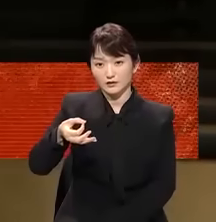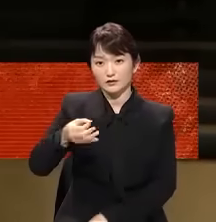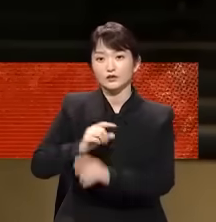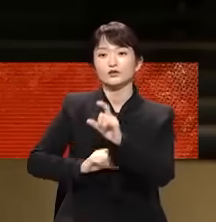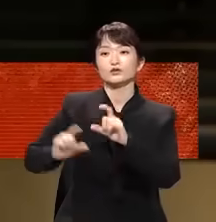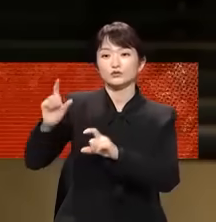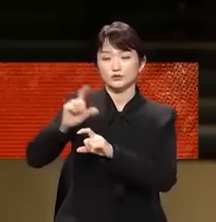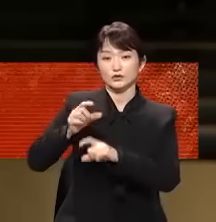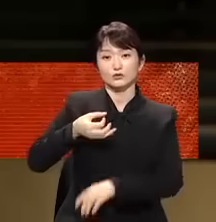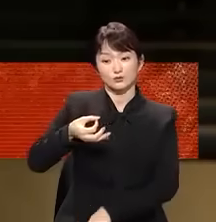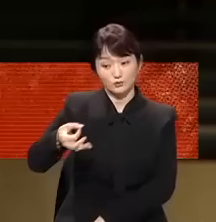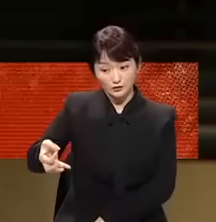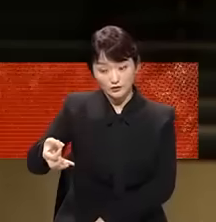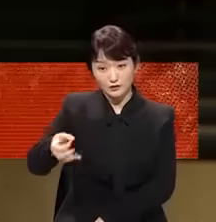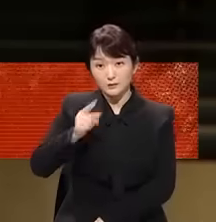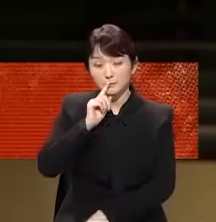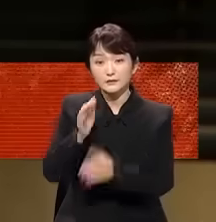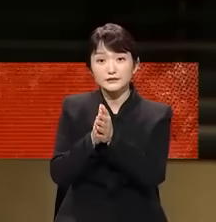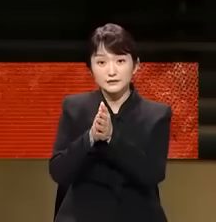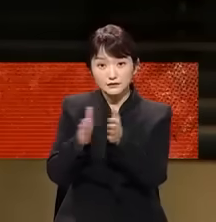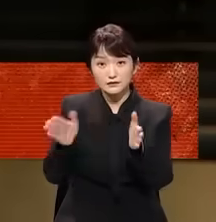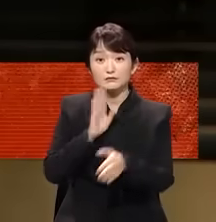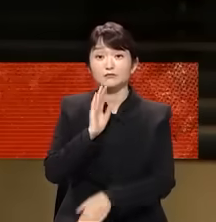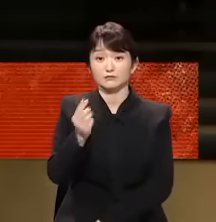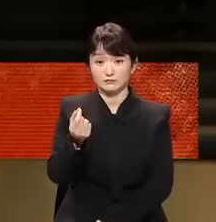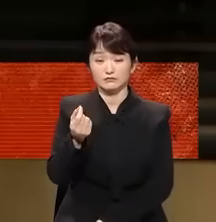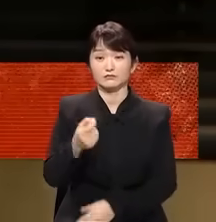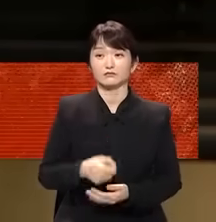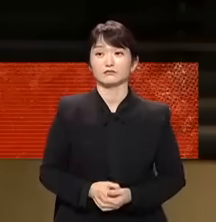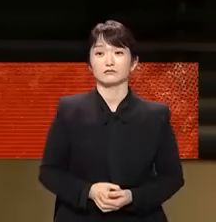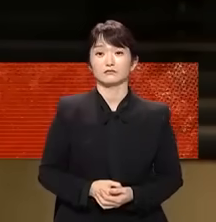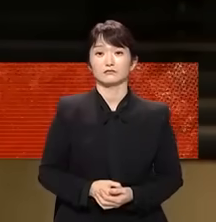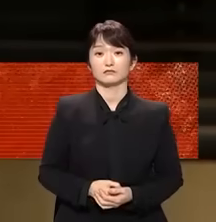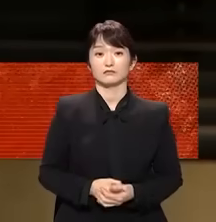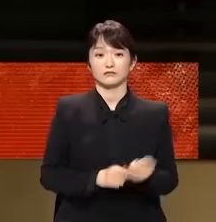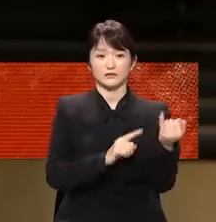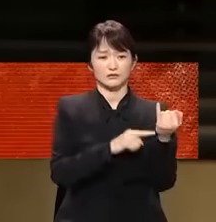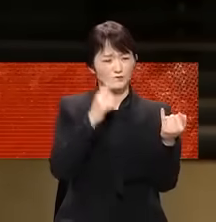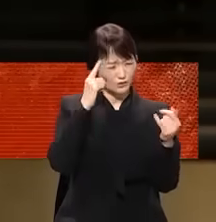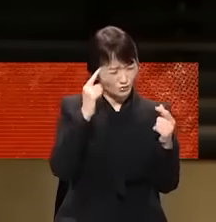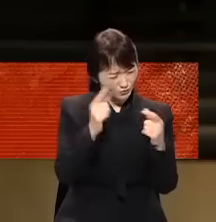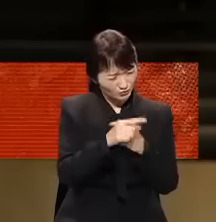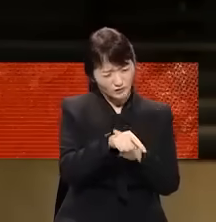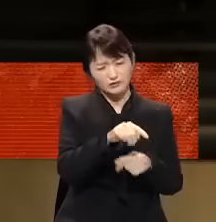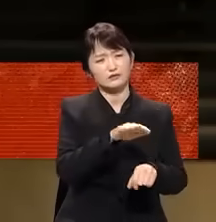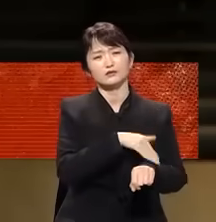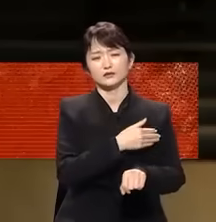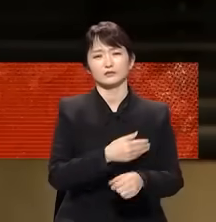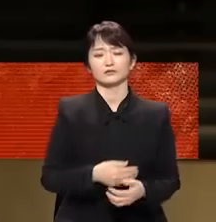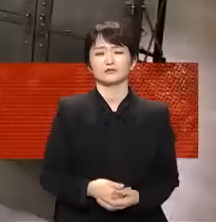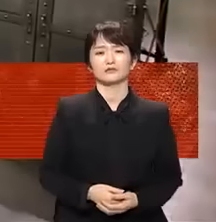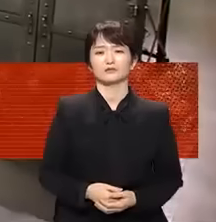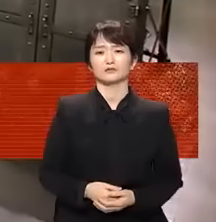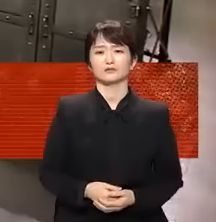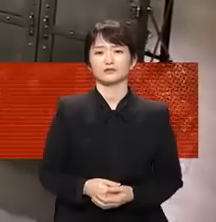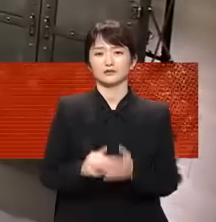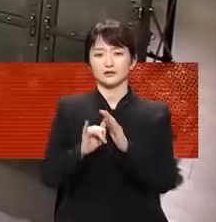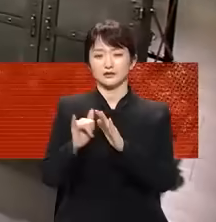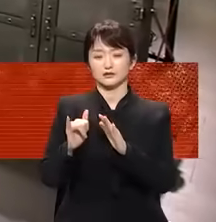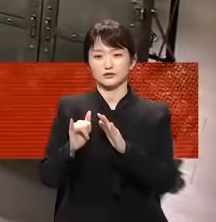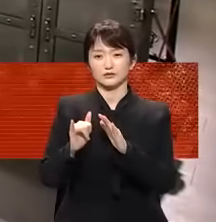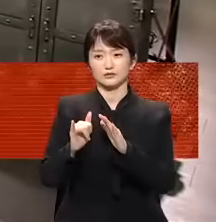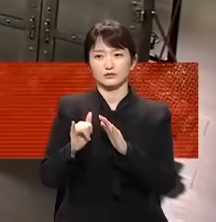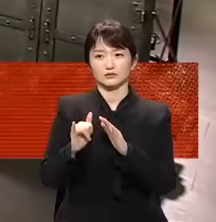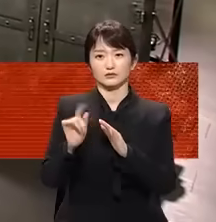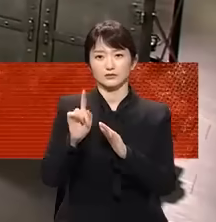낼게 하고 시작하는게 확실히 이거는 공평하죠 이거는 는 이분이 이렇게 고민하는 순간 이건 잘못된 겁니다 아 그렇군요 자 우리 가족 여러분들 제가